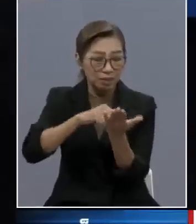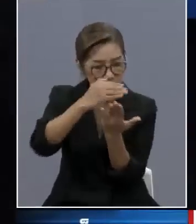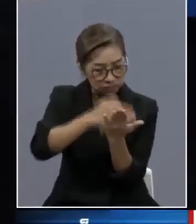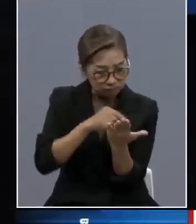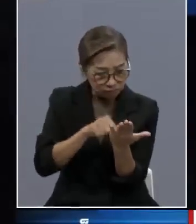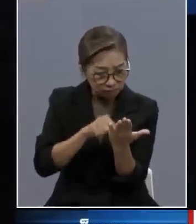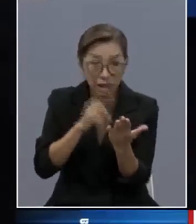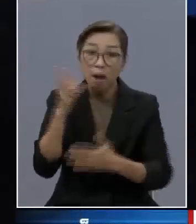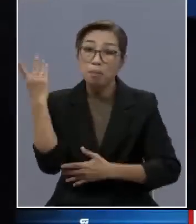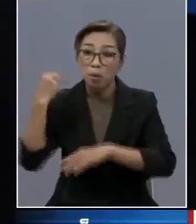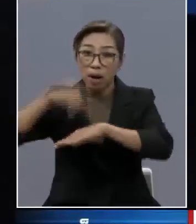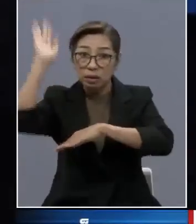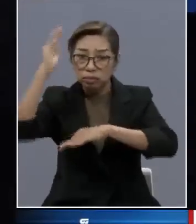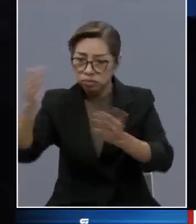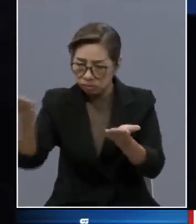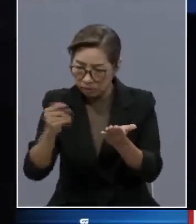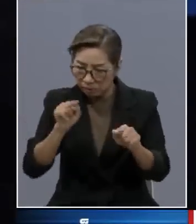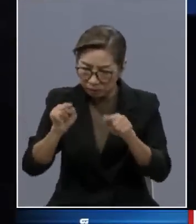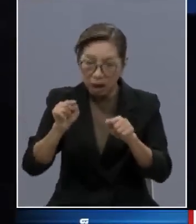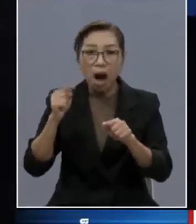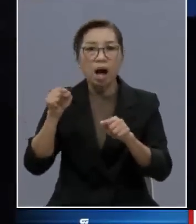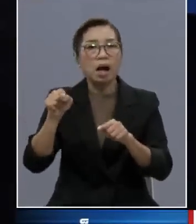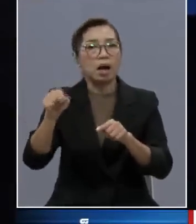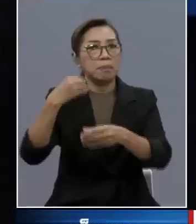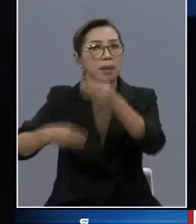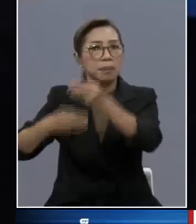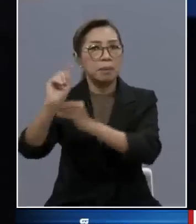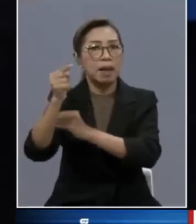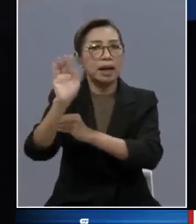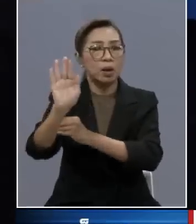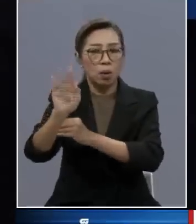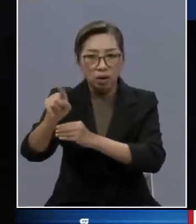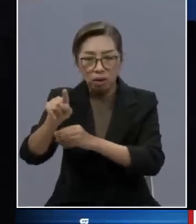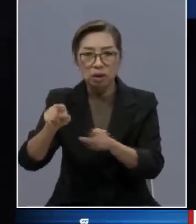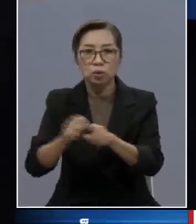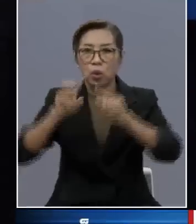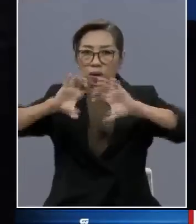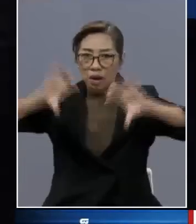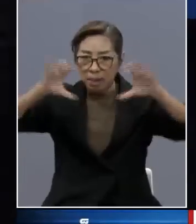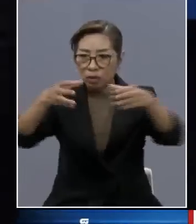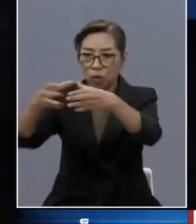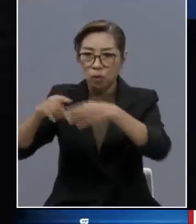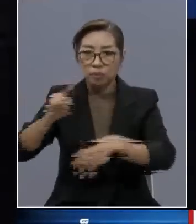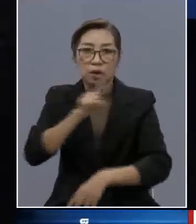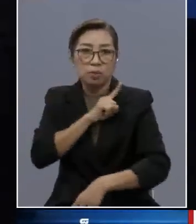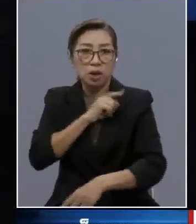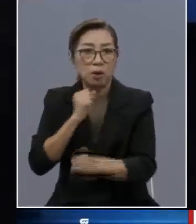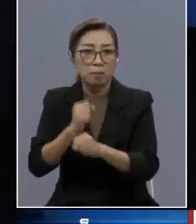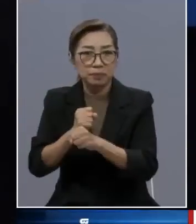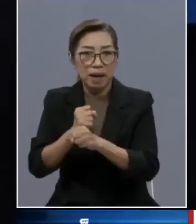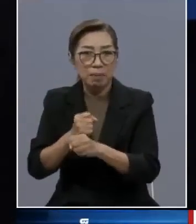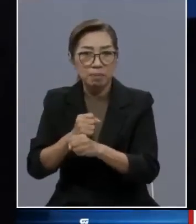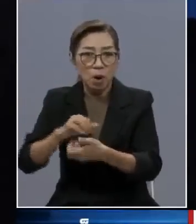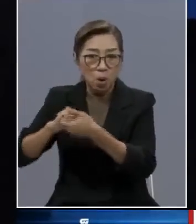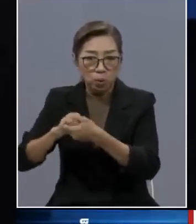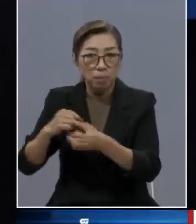าเมื่อวานนี้เนี่ยมันมีเรื่องนึงที่ถูกเติมเข้ามาในเนื้อหาของ MOU ก็คือภารกิจของรัฐบาลทุกพรรคที่จะผลักดันร่วมกันจะต้องไม่กระ